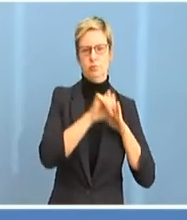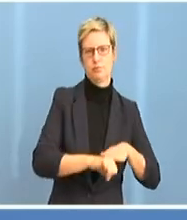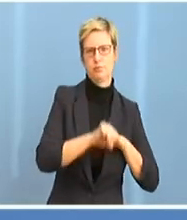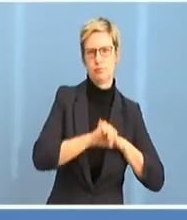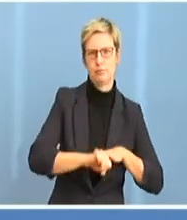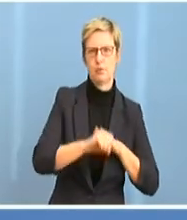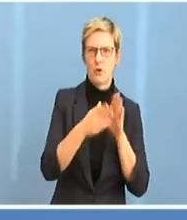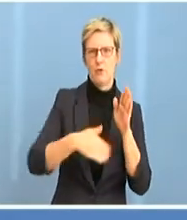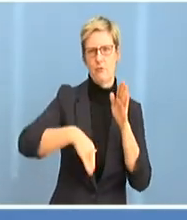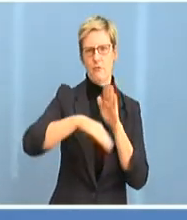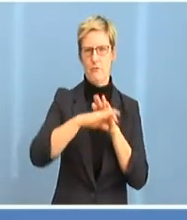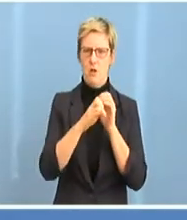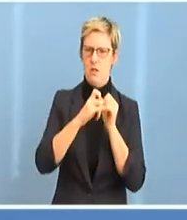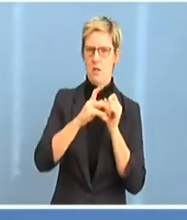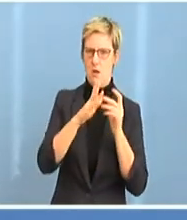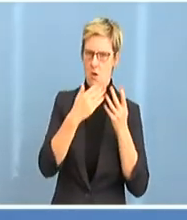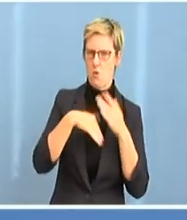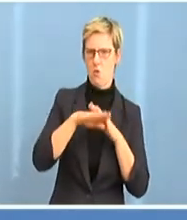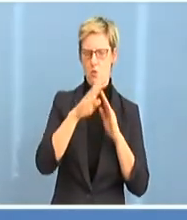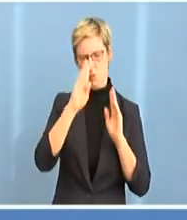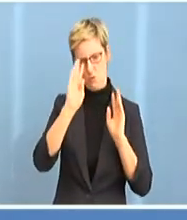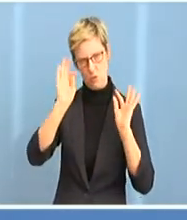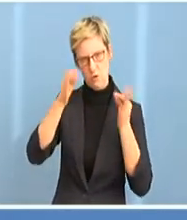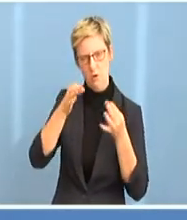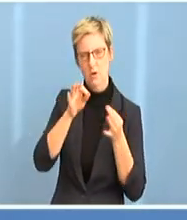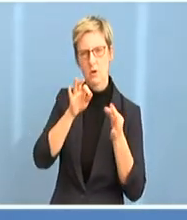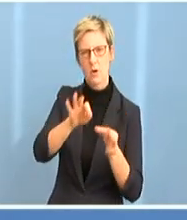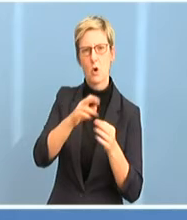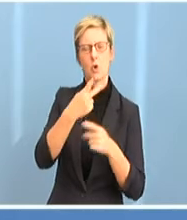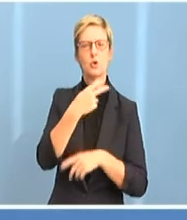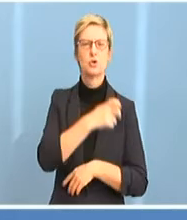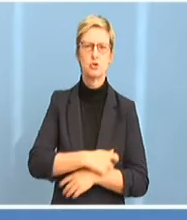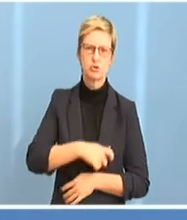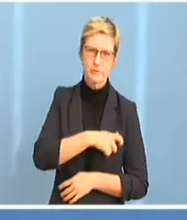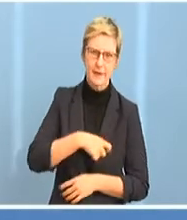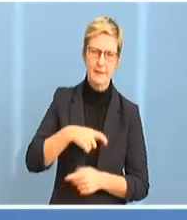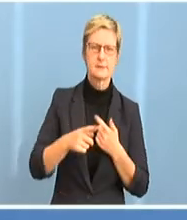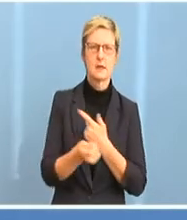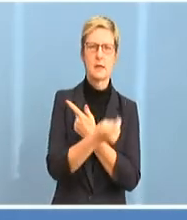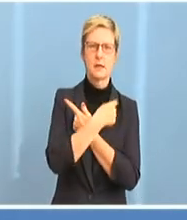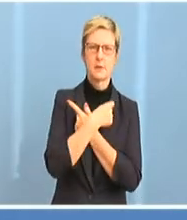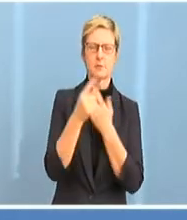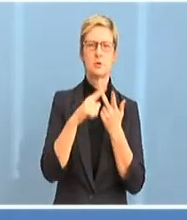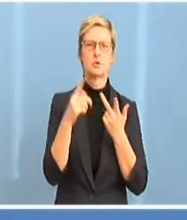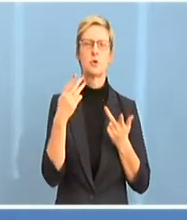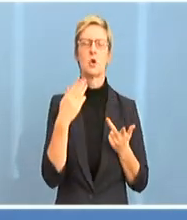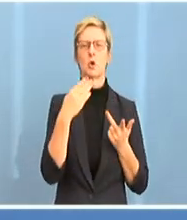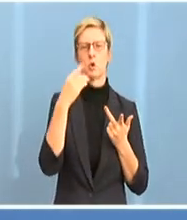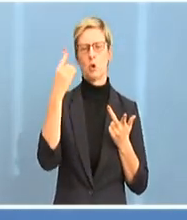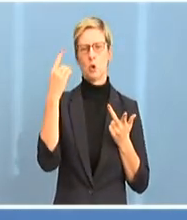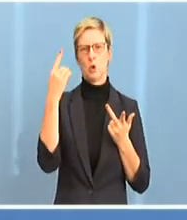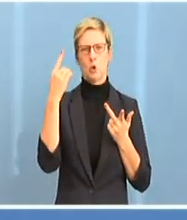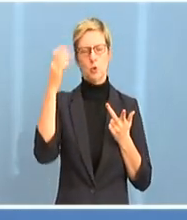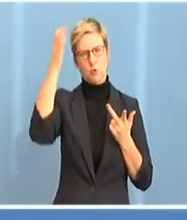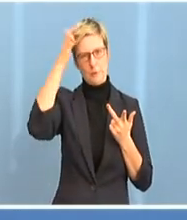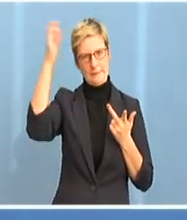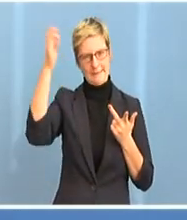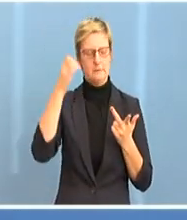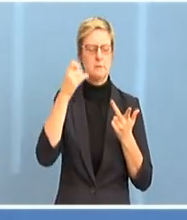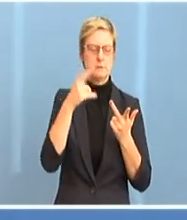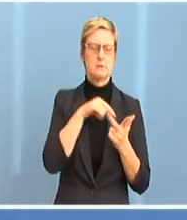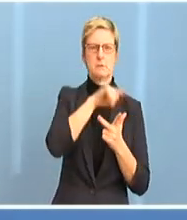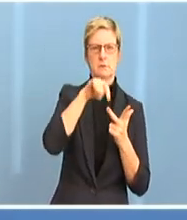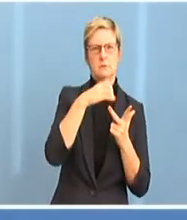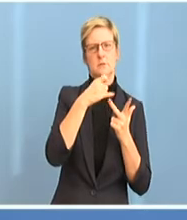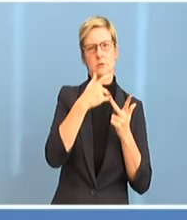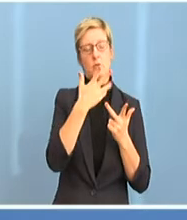Und wir möchten an dieser Stelle auch nochmal ausdrücklich den Regierungen der Schweiz, Ägyptens und Tunesiens danken, die die bisherigen